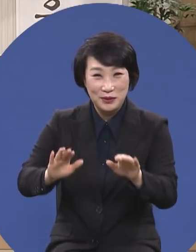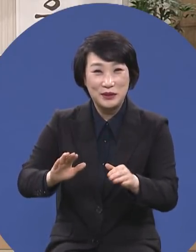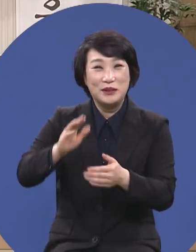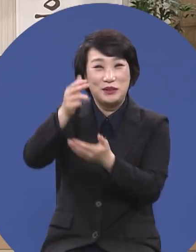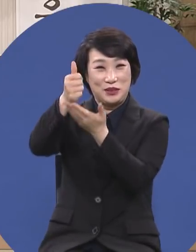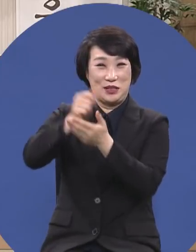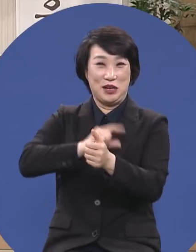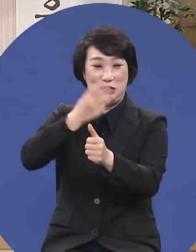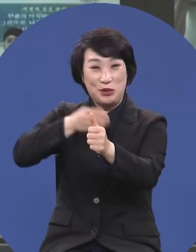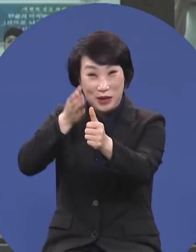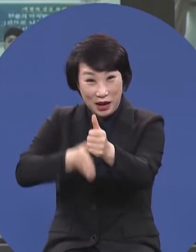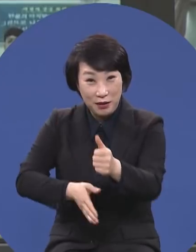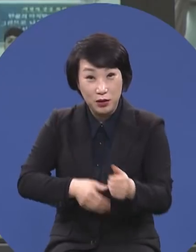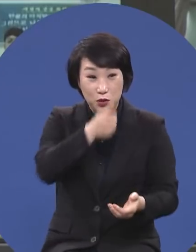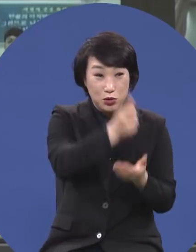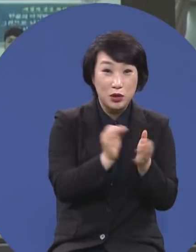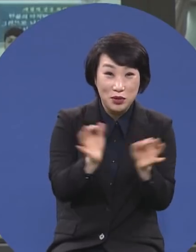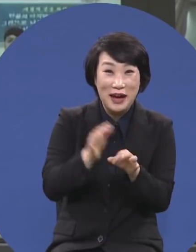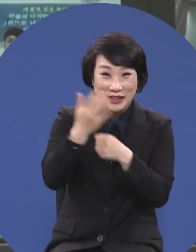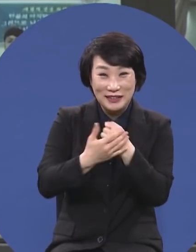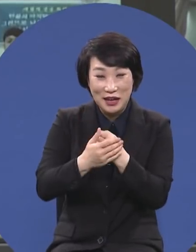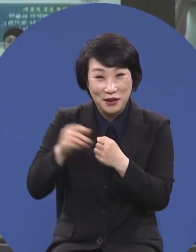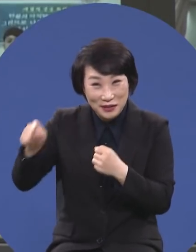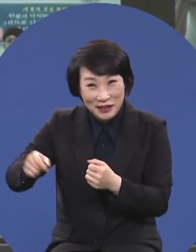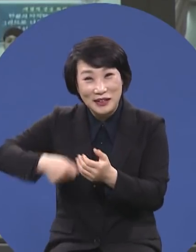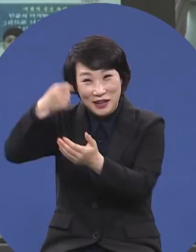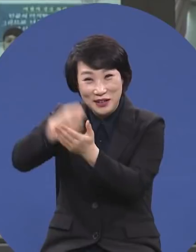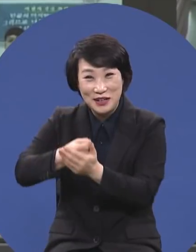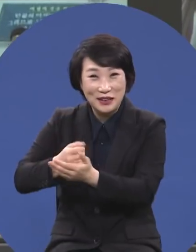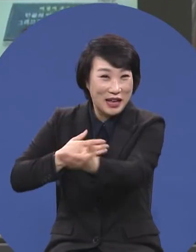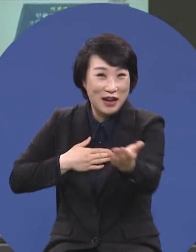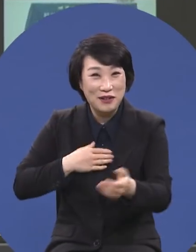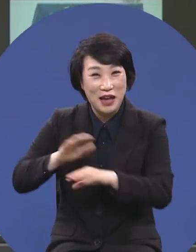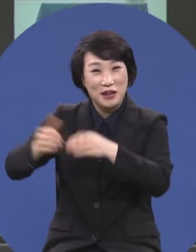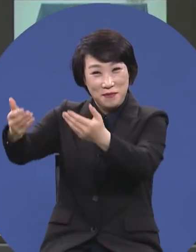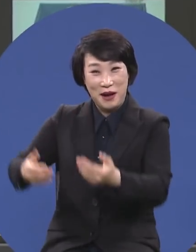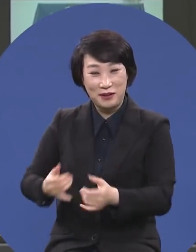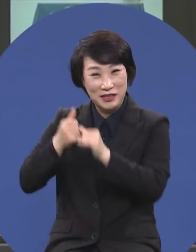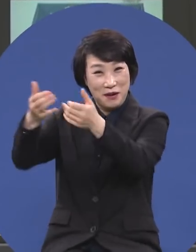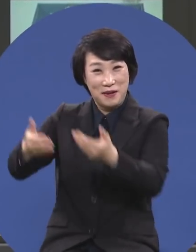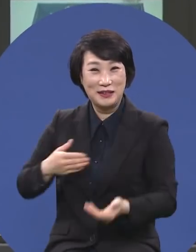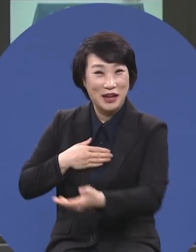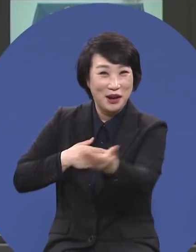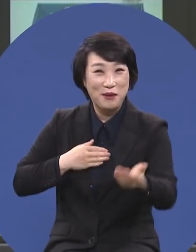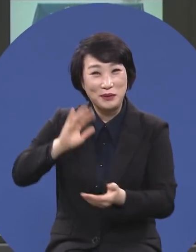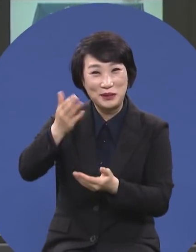축원합니다. 속죄의 은혜로 처리되는 자 되기를 주님의 이름으로 축원합니다.